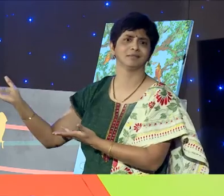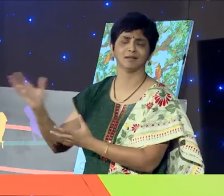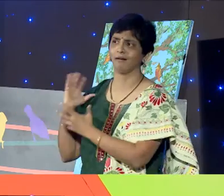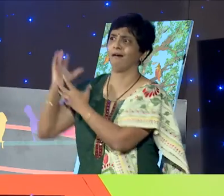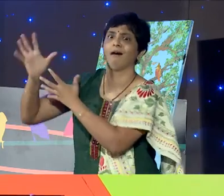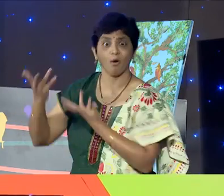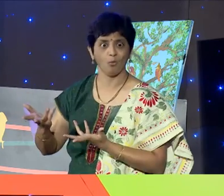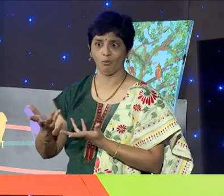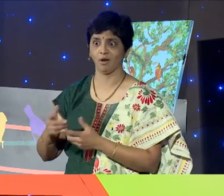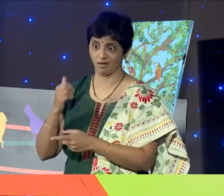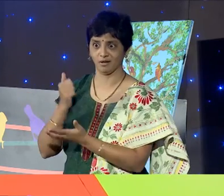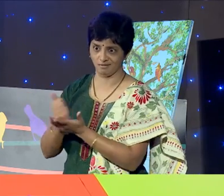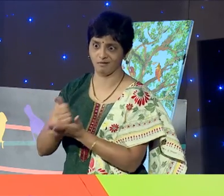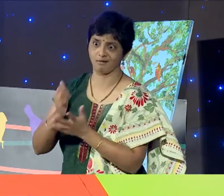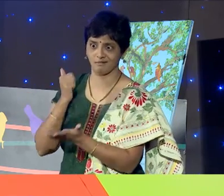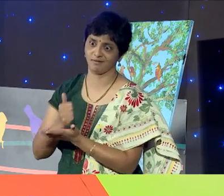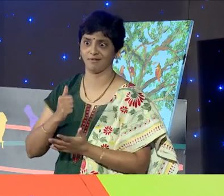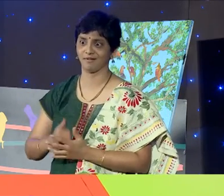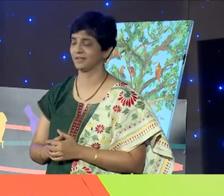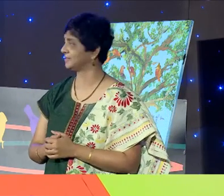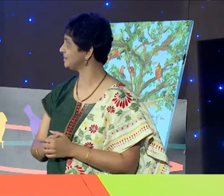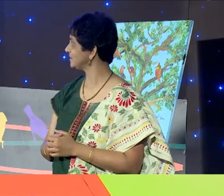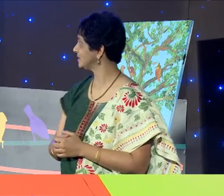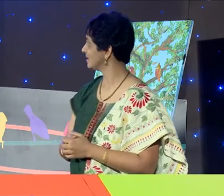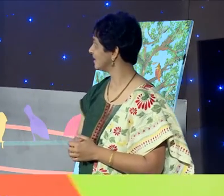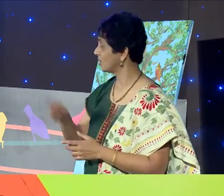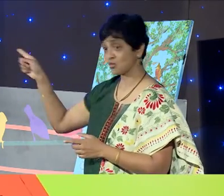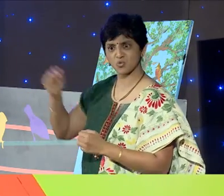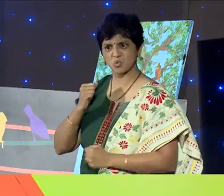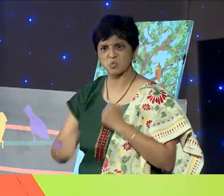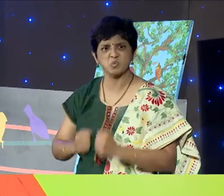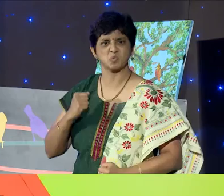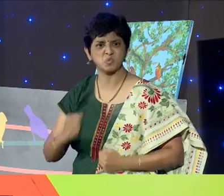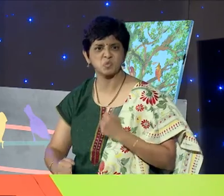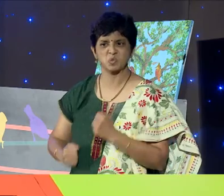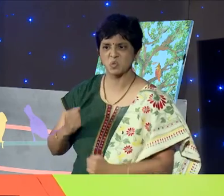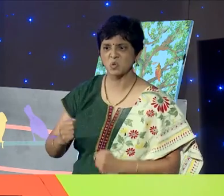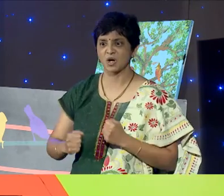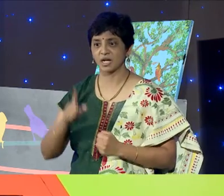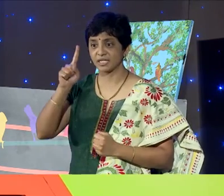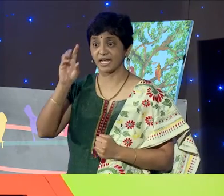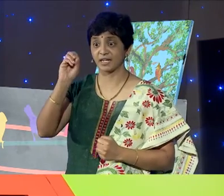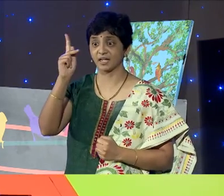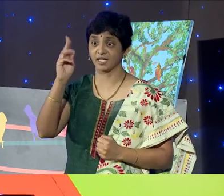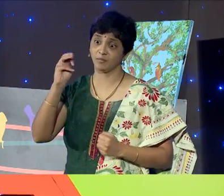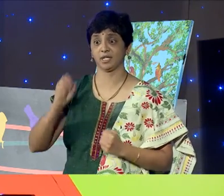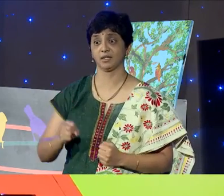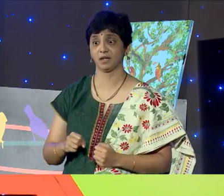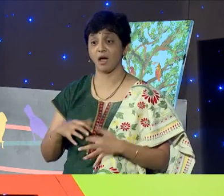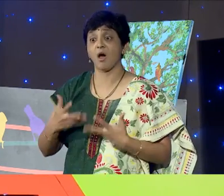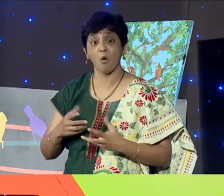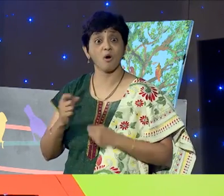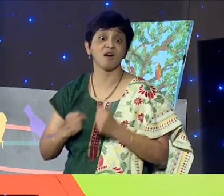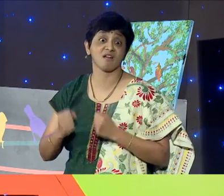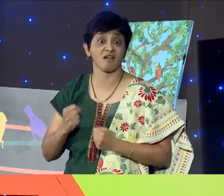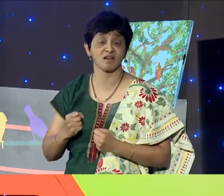है तू सब कुछ ठीक कर रहा है लेकिन स्टेमिना के लिए तूने 10 किलोमीटर और दौड़ना भी है। अब 10 किलोमीटर मेरे साथ कौन दौड़े? नीता ने